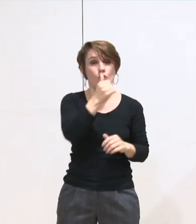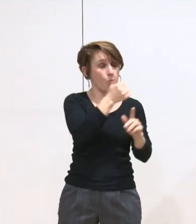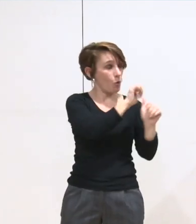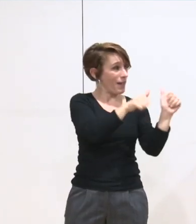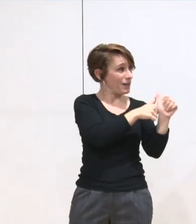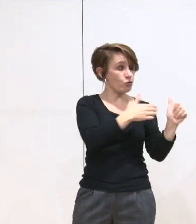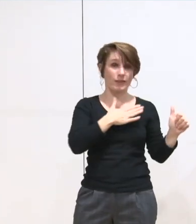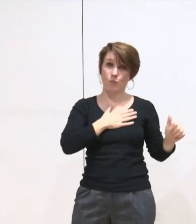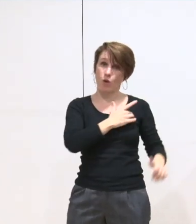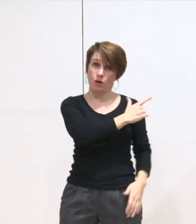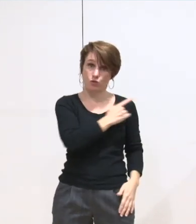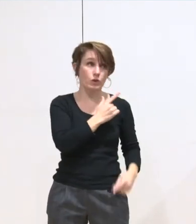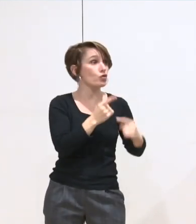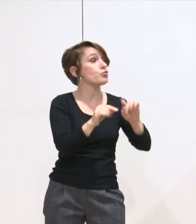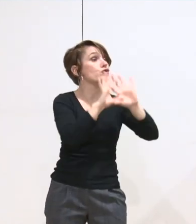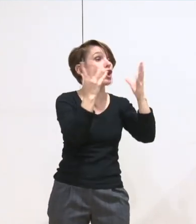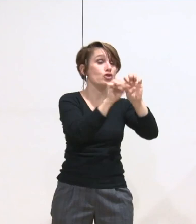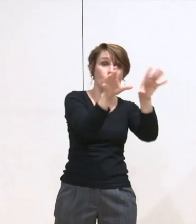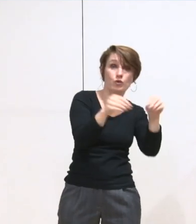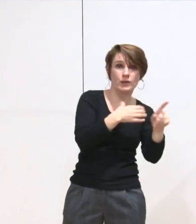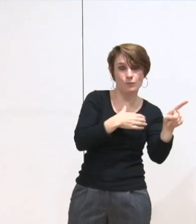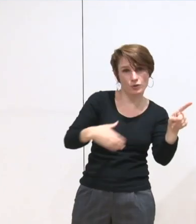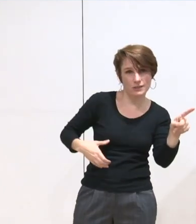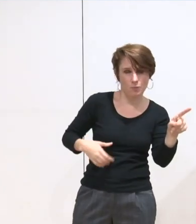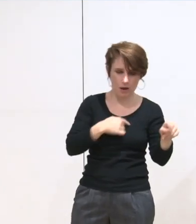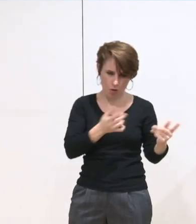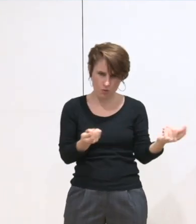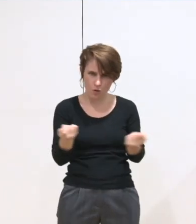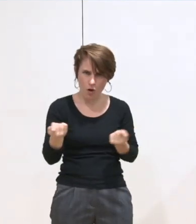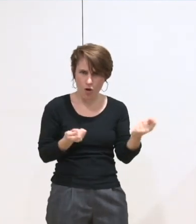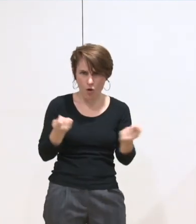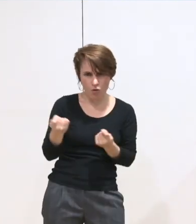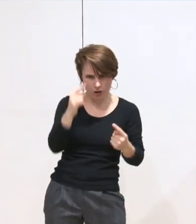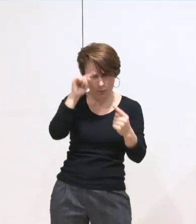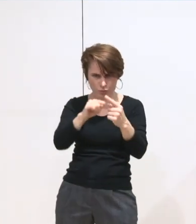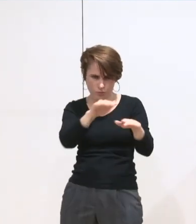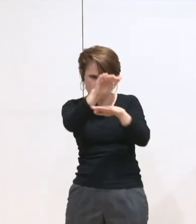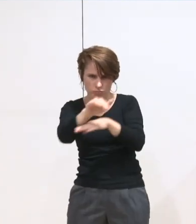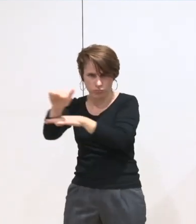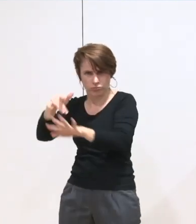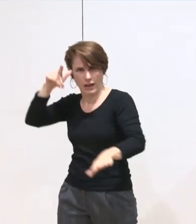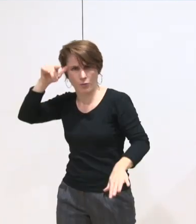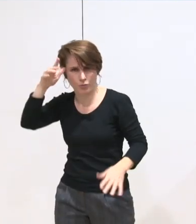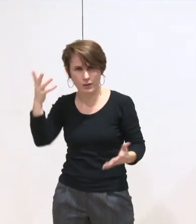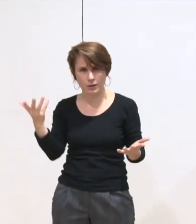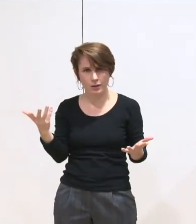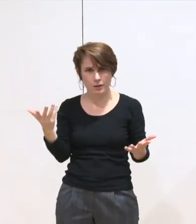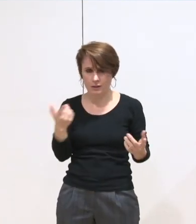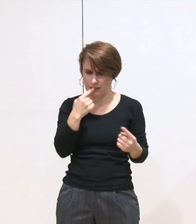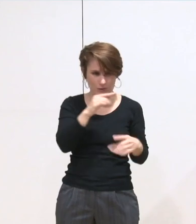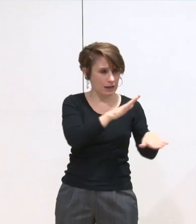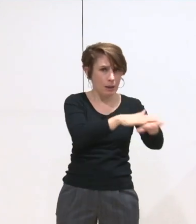moi-même, et l'ensemble de l'équipe municipale, tous les bouts du pacte républicain, travailler à la fois sur la prévention, vous l'avez souligné,